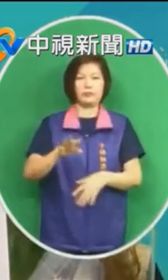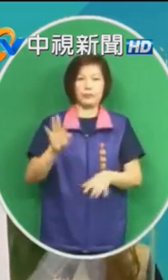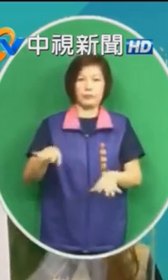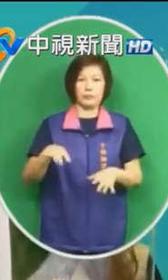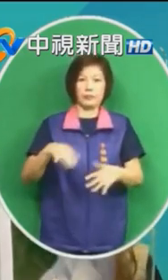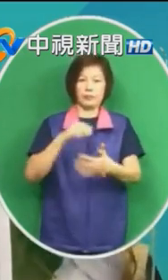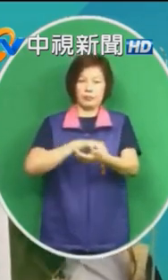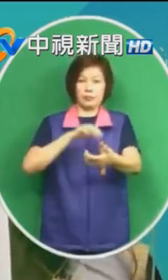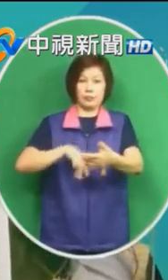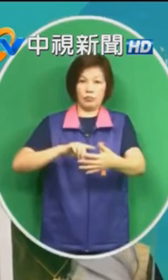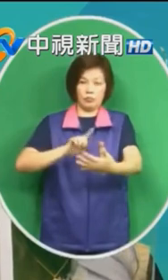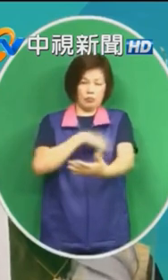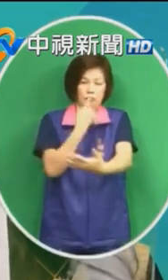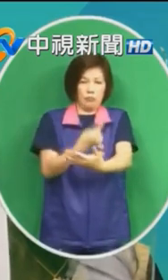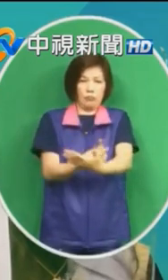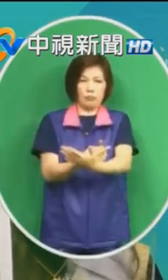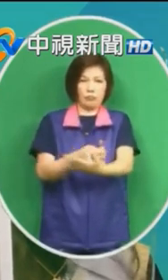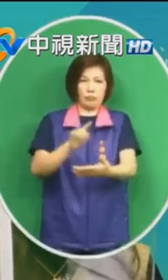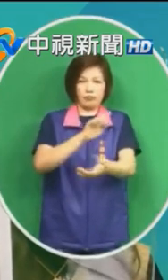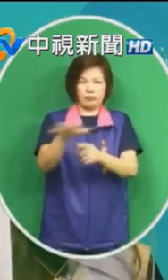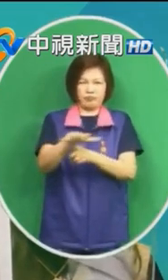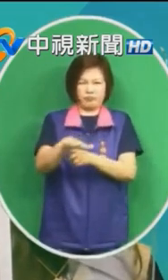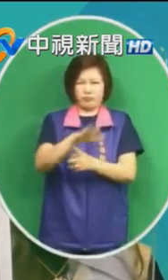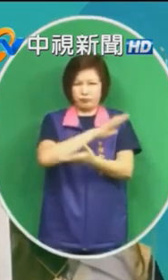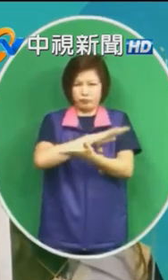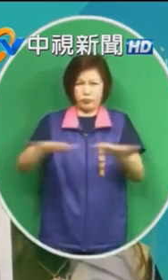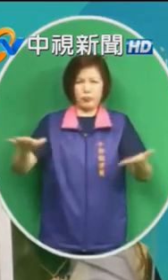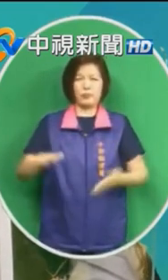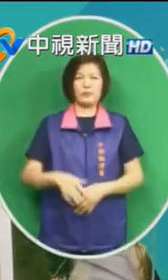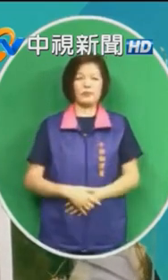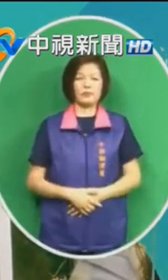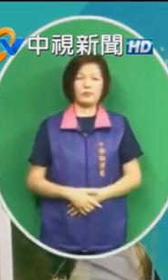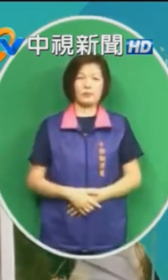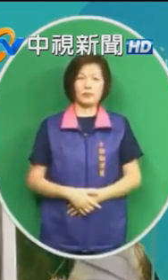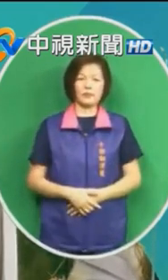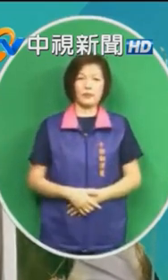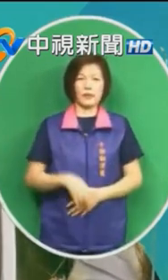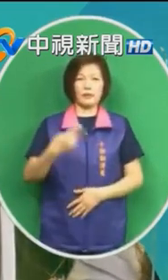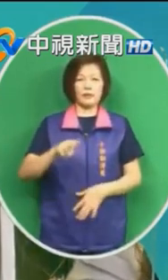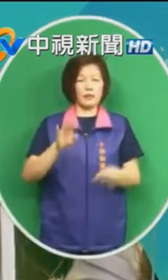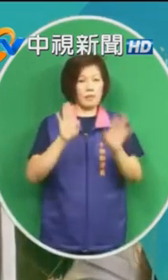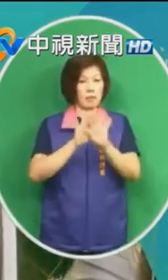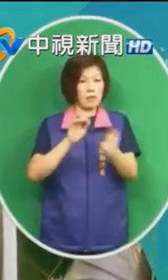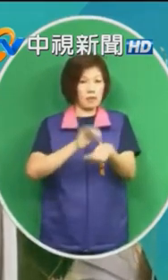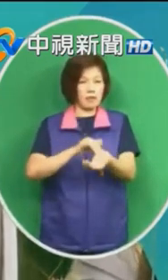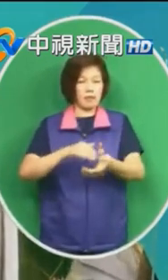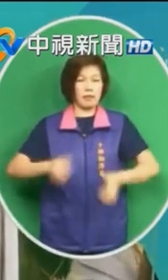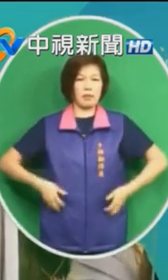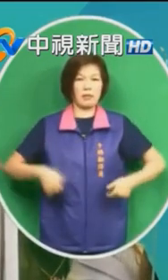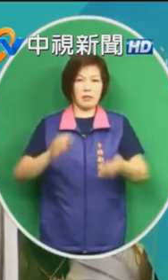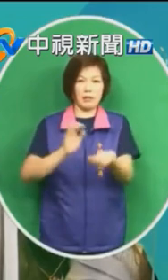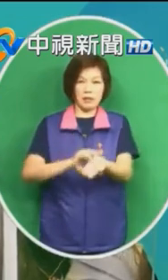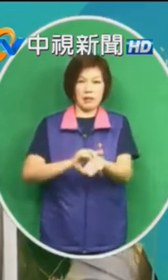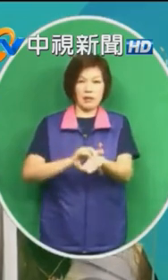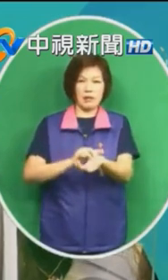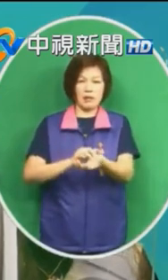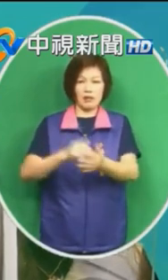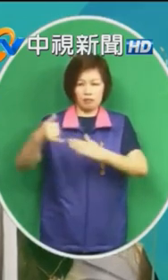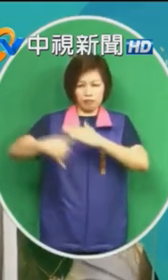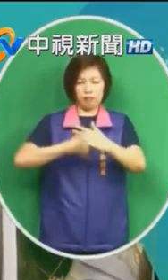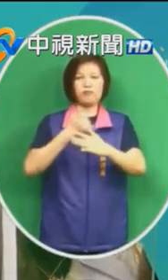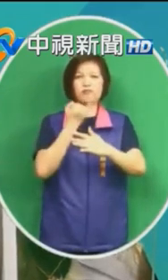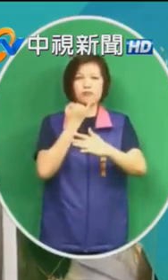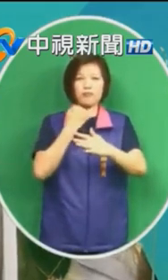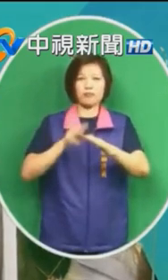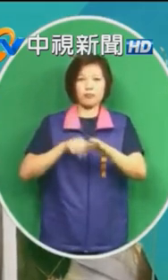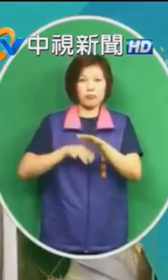消，所以呢，在这个清消过程，我们在所有门诊、急诊只出不进。那